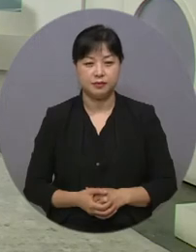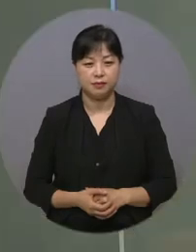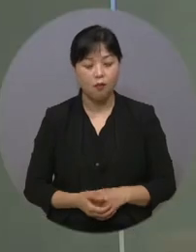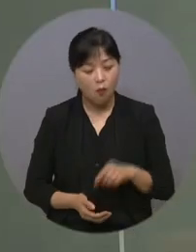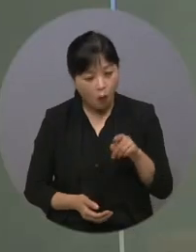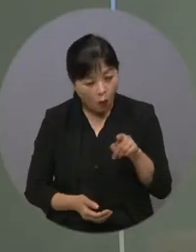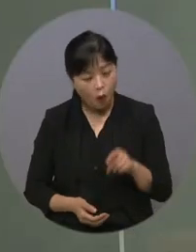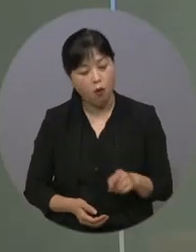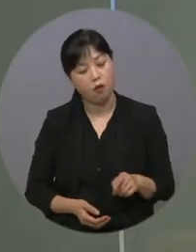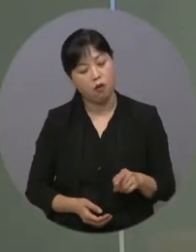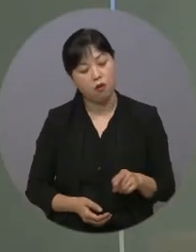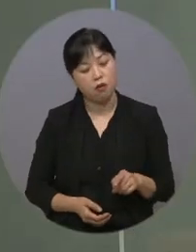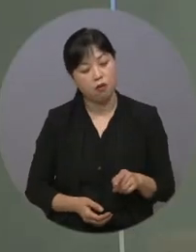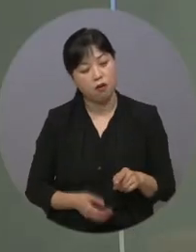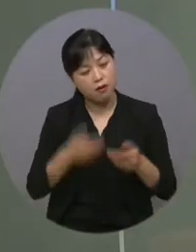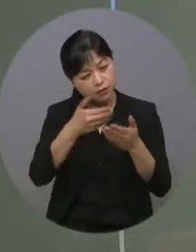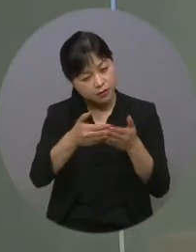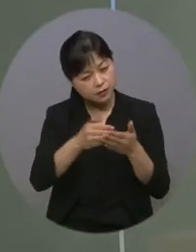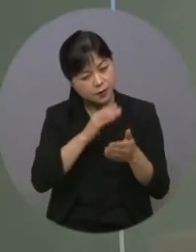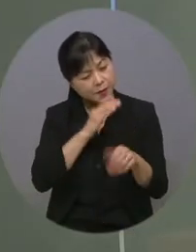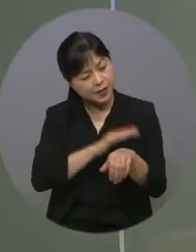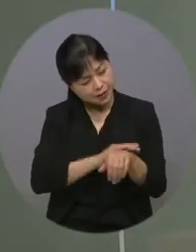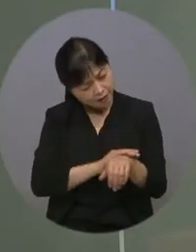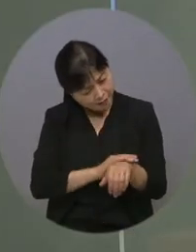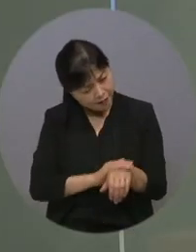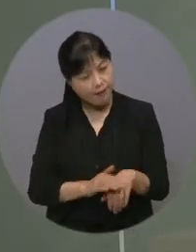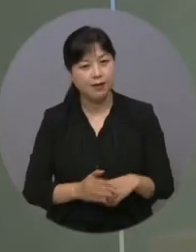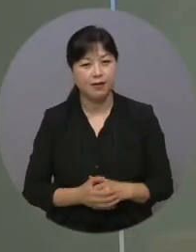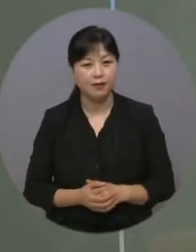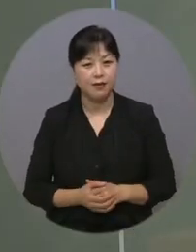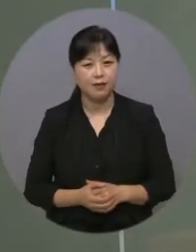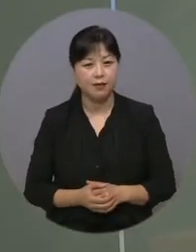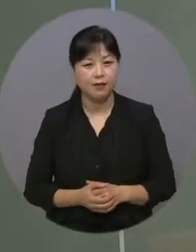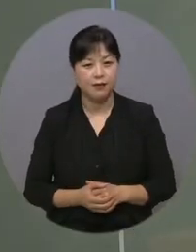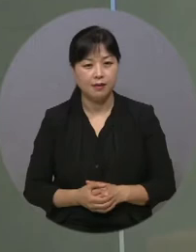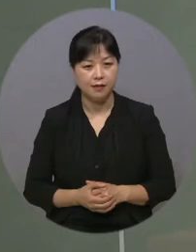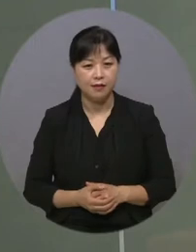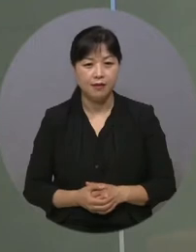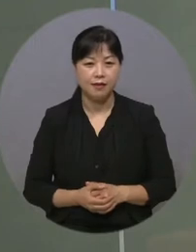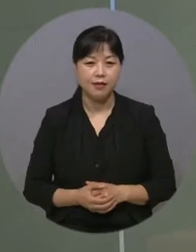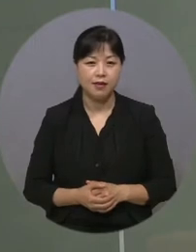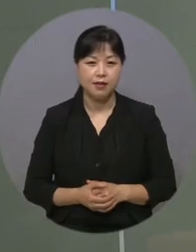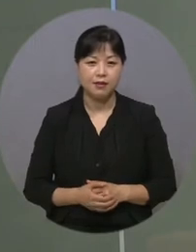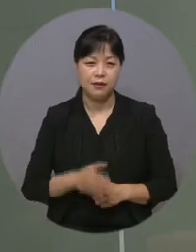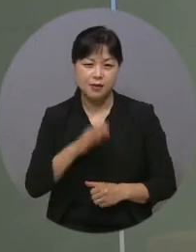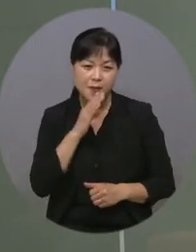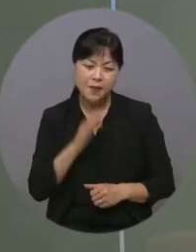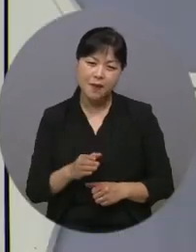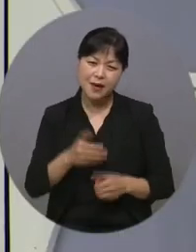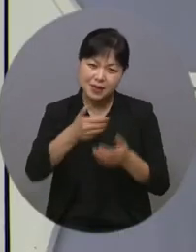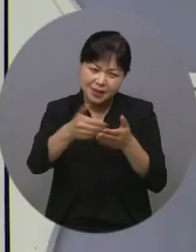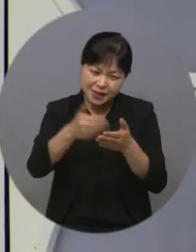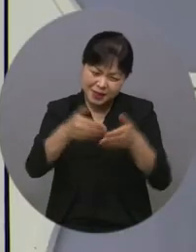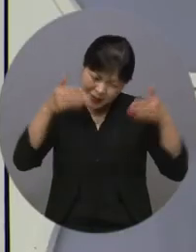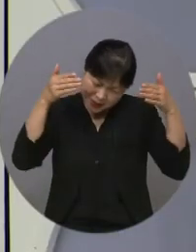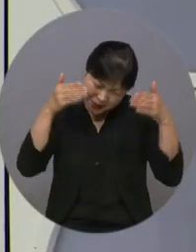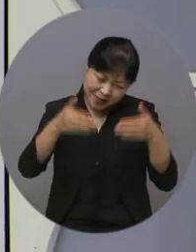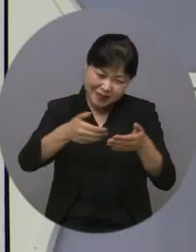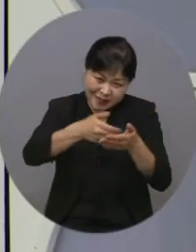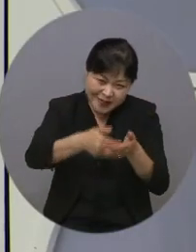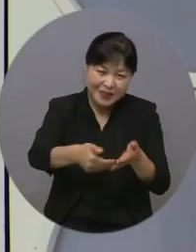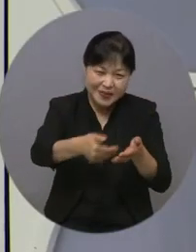너 너무 잘한다. 오케이. 아, 그랬더니 야, 죽기 아니면 살기로 그림을 그려. 네네네. 네?